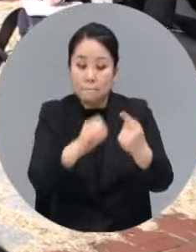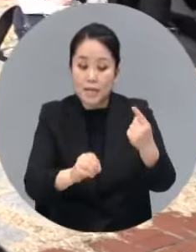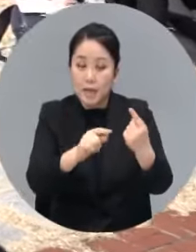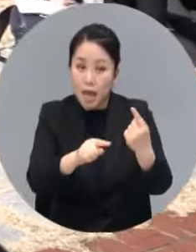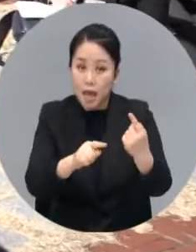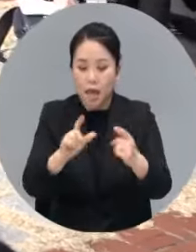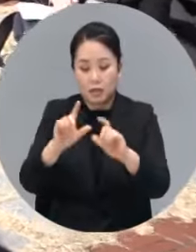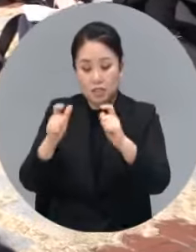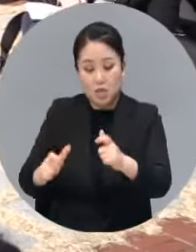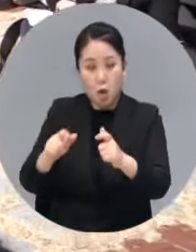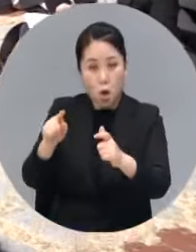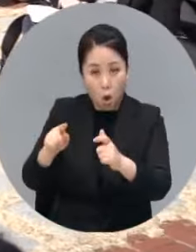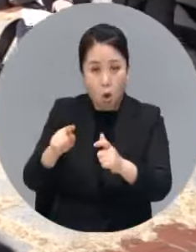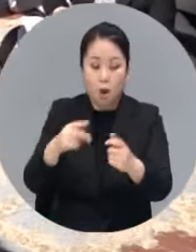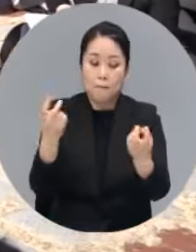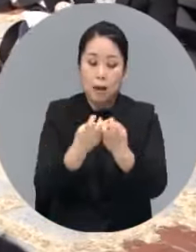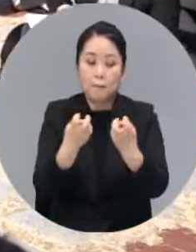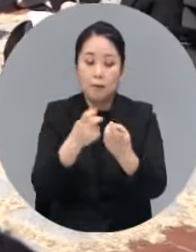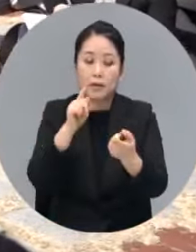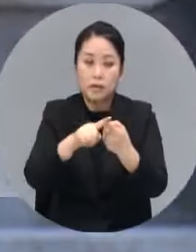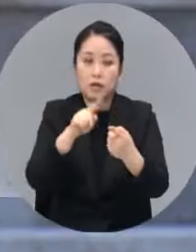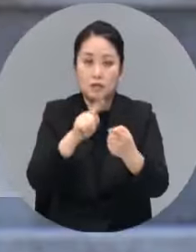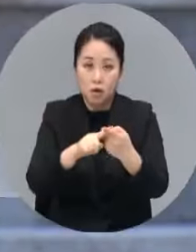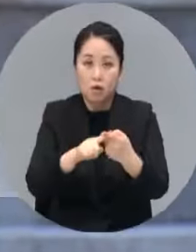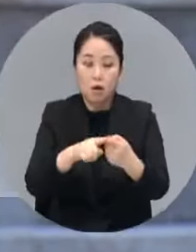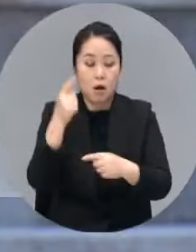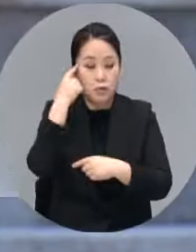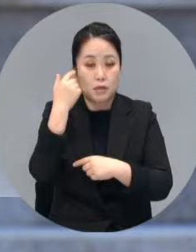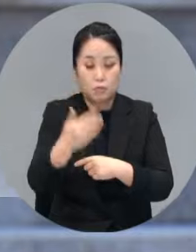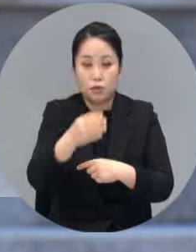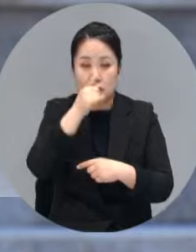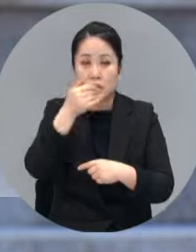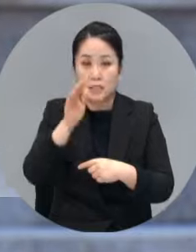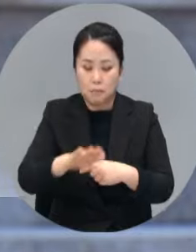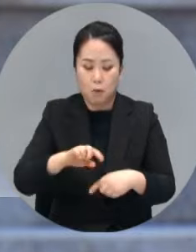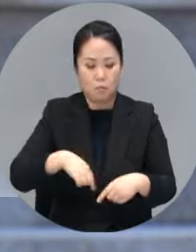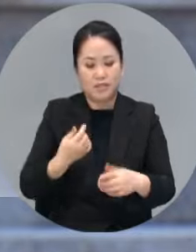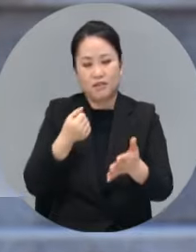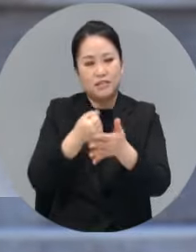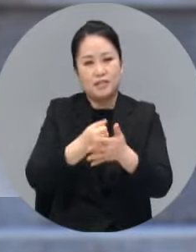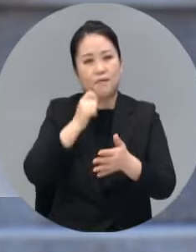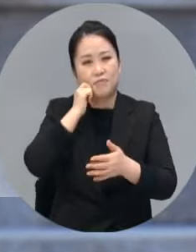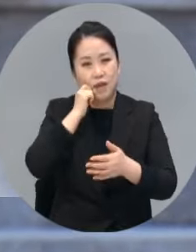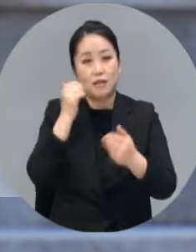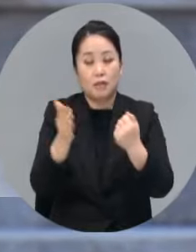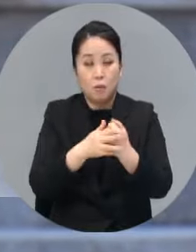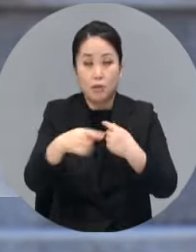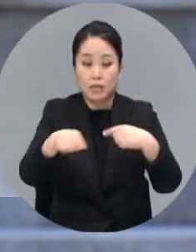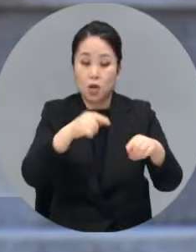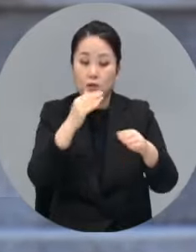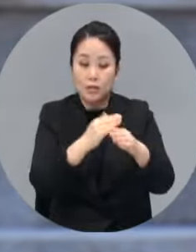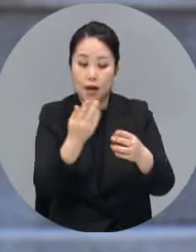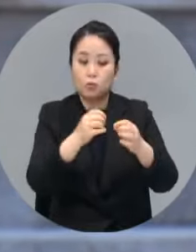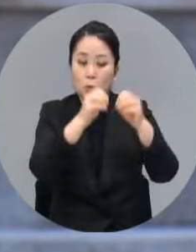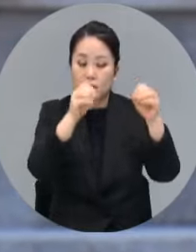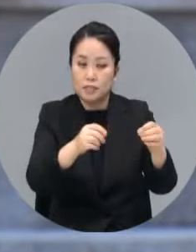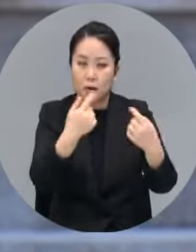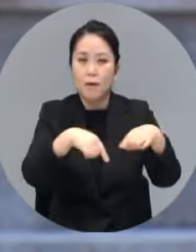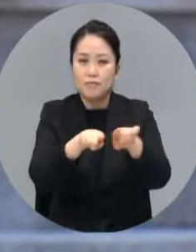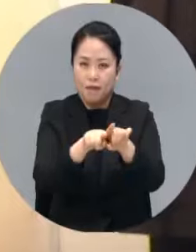최대 관심사였지만 혼자 결정할 수 없는 일인 만큼 정당 동지들과 원칙과 절차를 결정할 것이라고